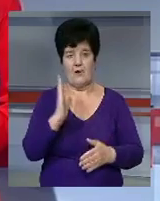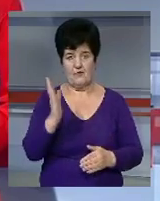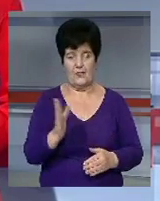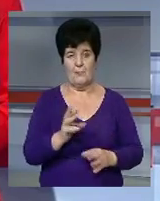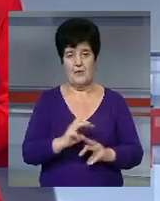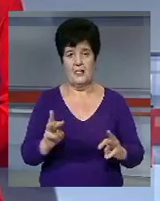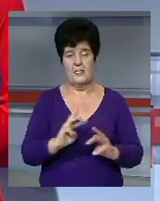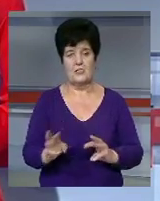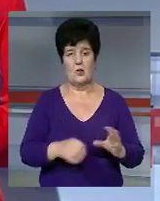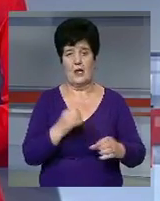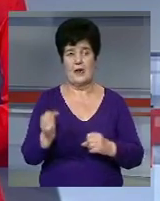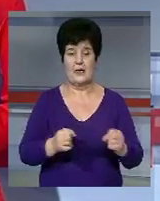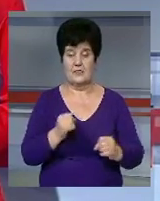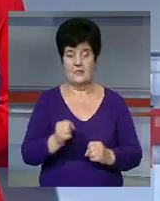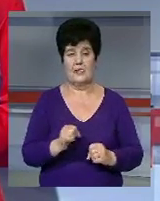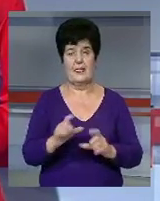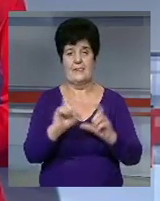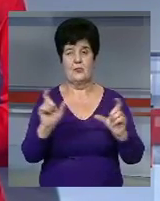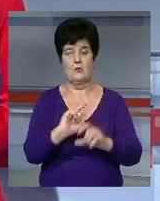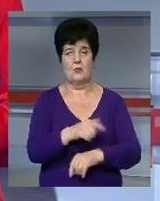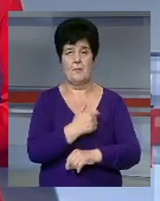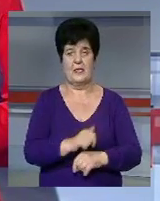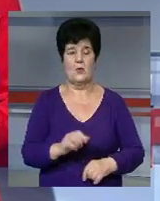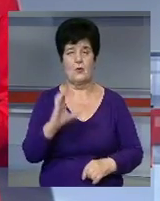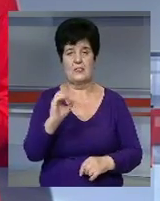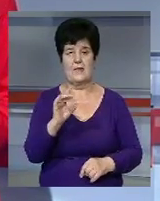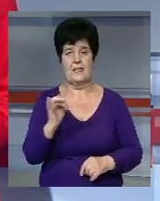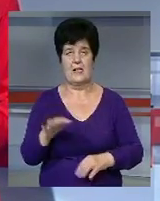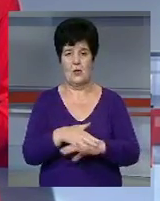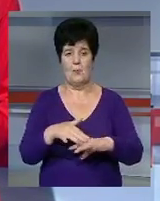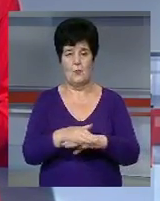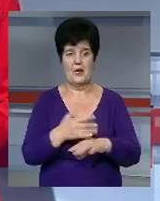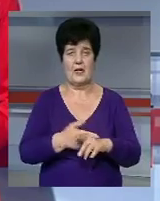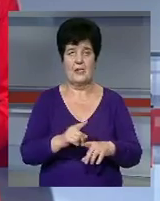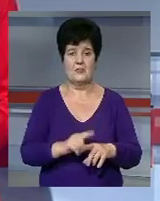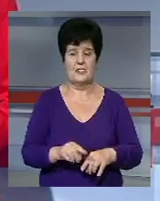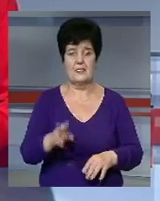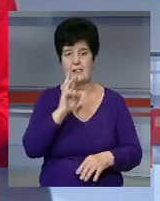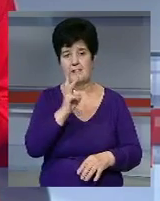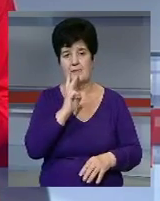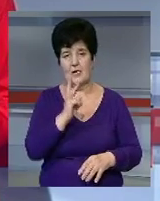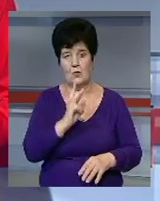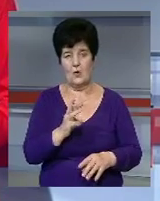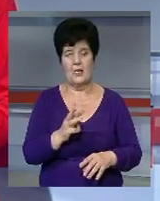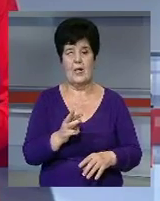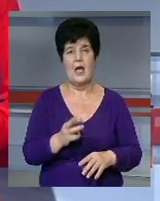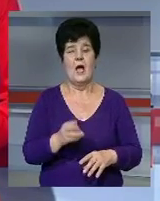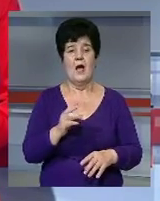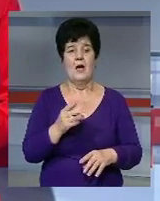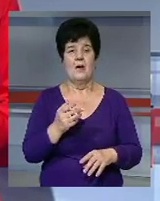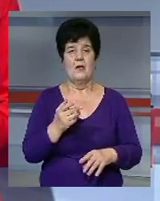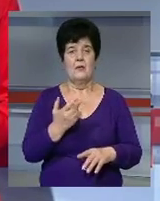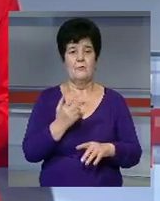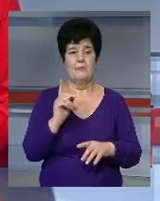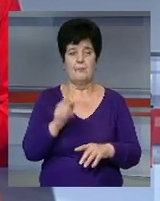al angajaților din instituțiile medico-sanitare publice va fi compus atât din salariul de funcție și garanții salariale, cât și